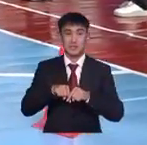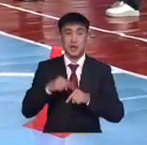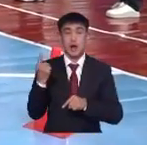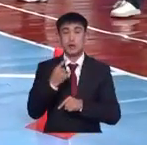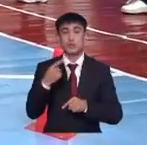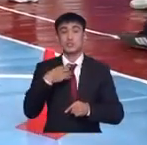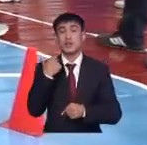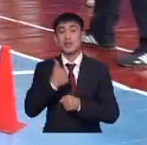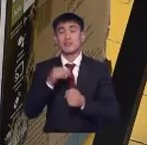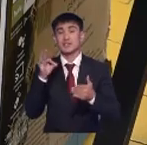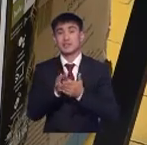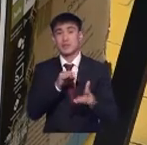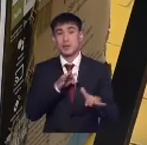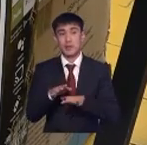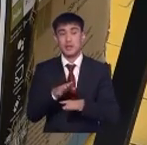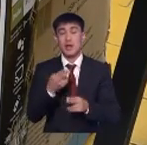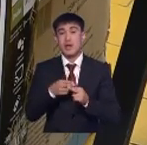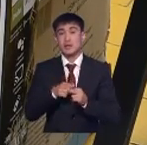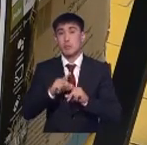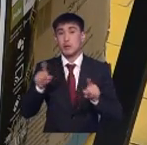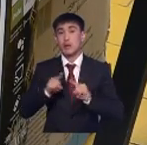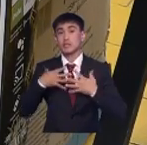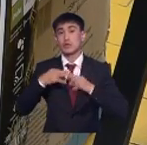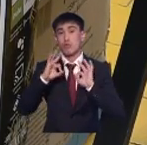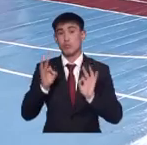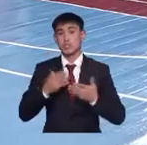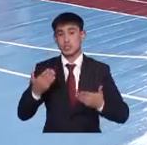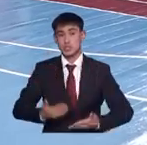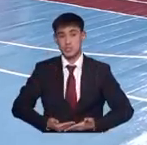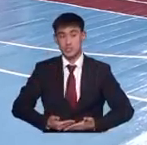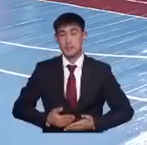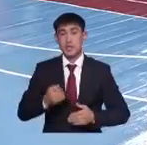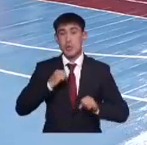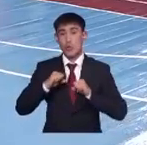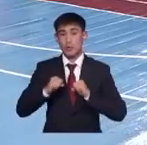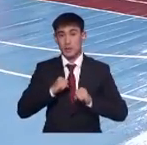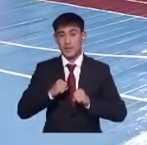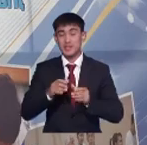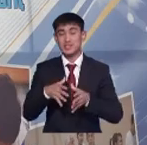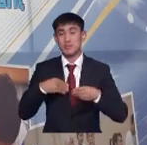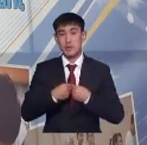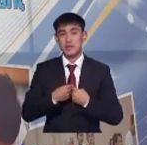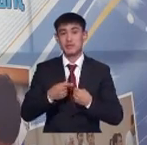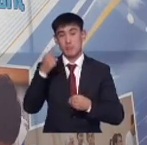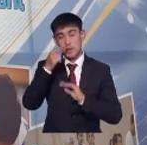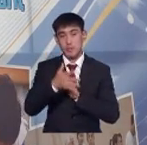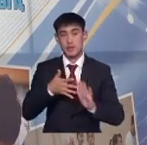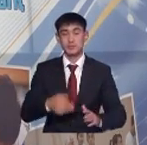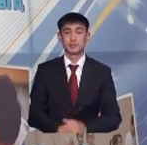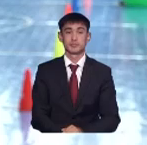одной из основных целей мероприятия является пропаганда здорового образа жизни и укрепление семейного